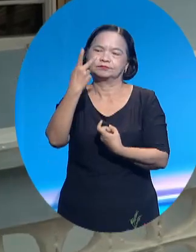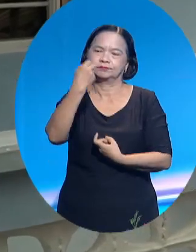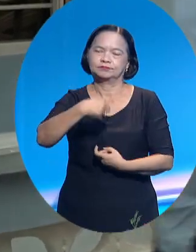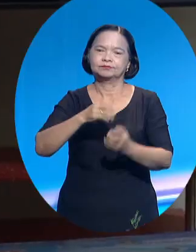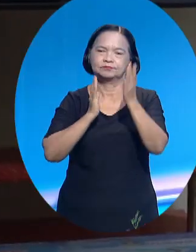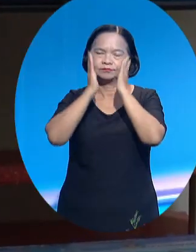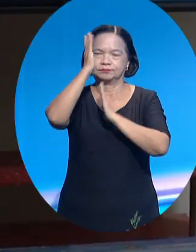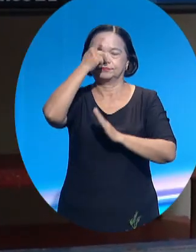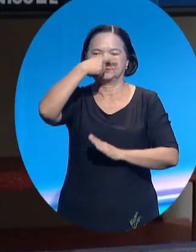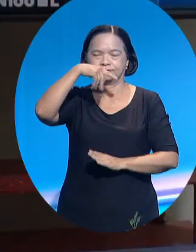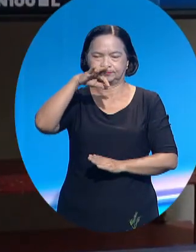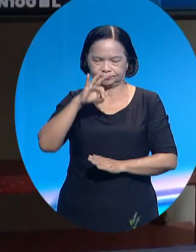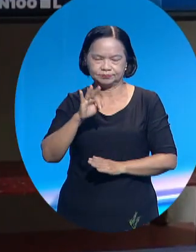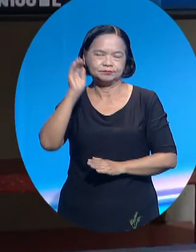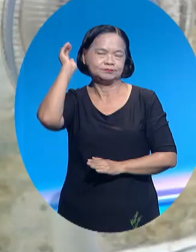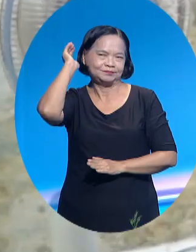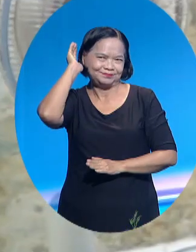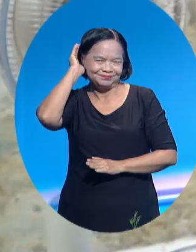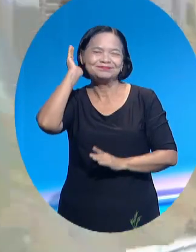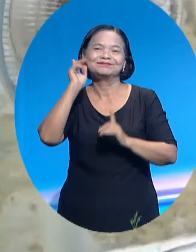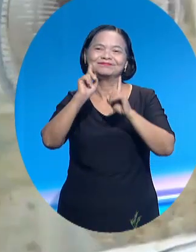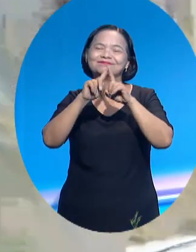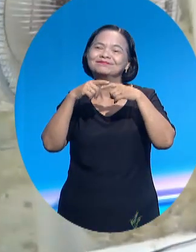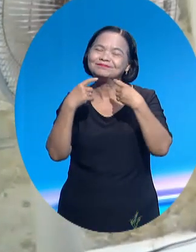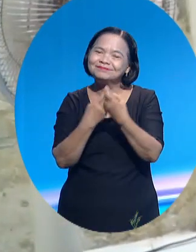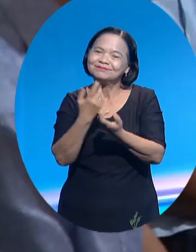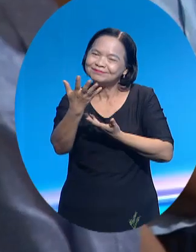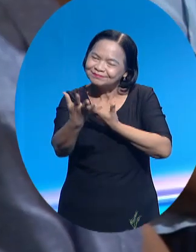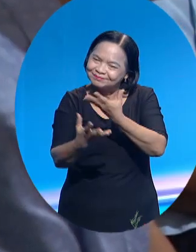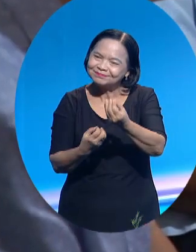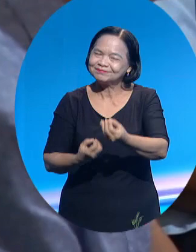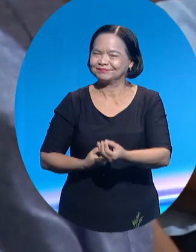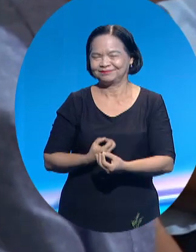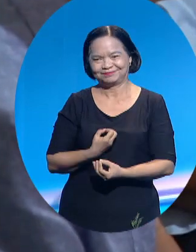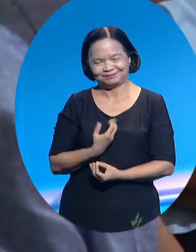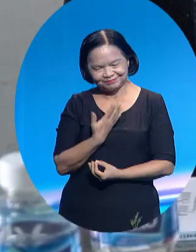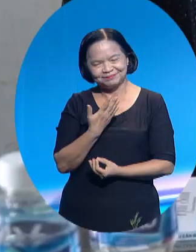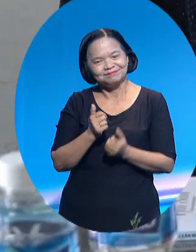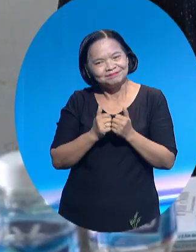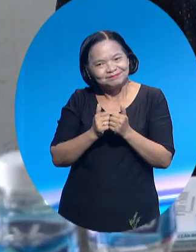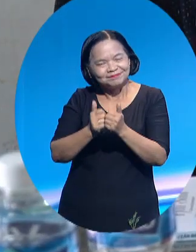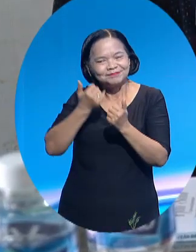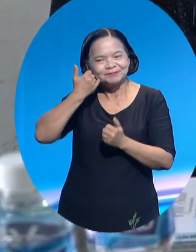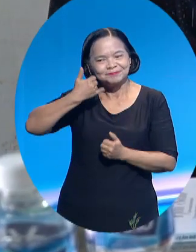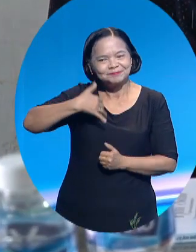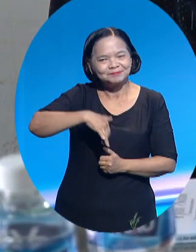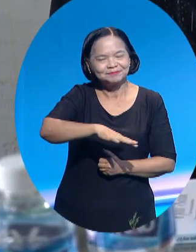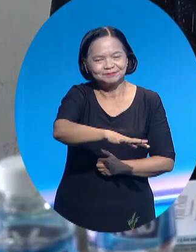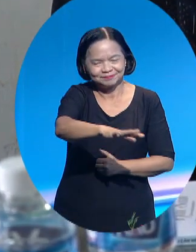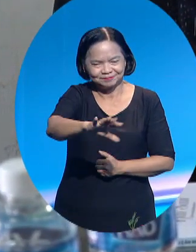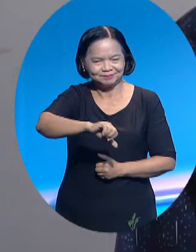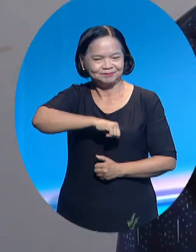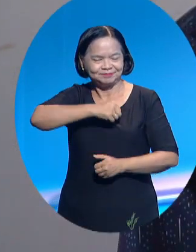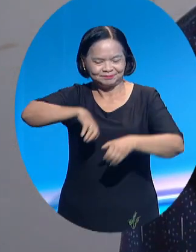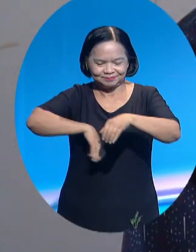thành phố Gia đ sinh kế cũng như quyết tâm bám biển quê hương góp phần giữ vững chủ quyền